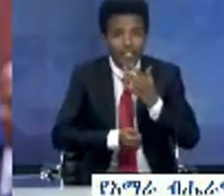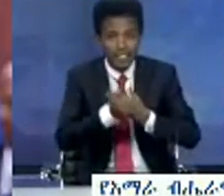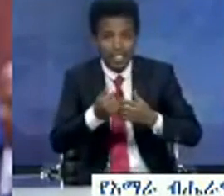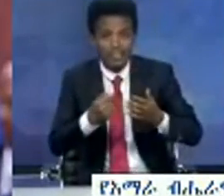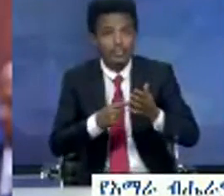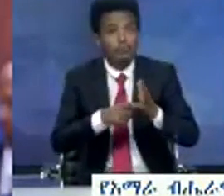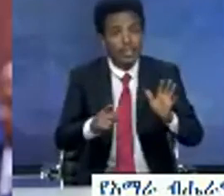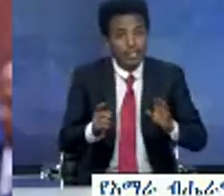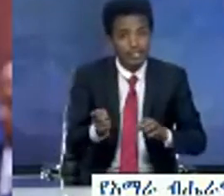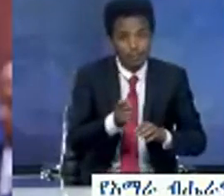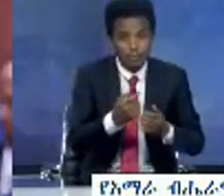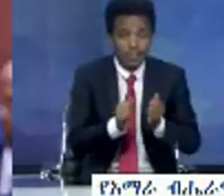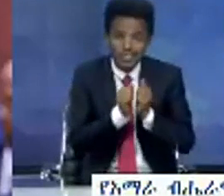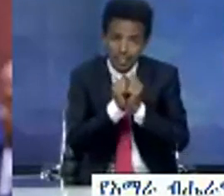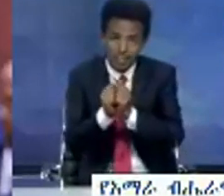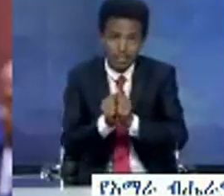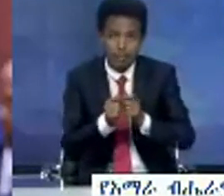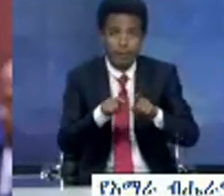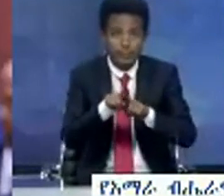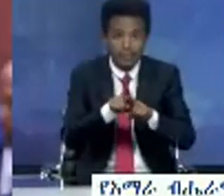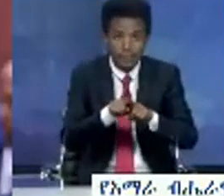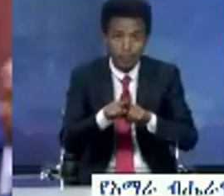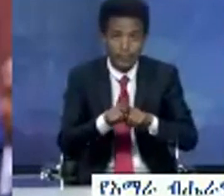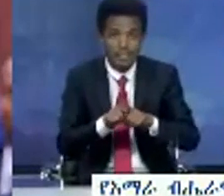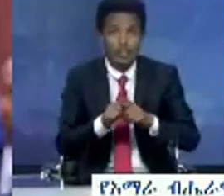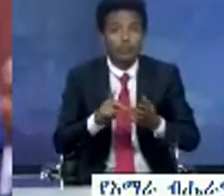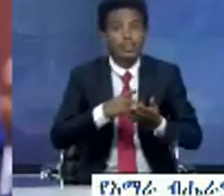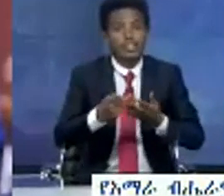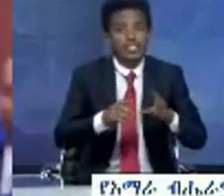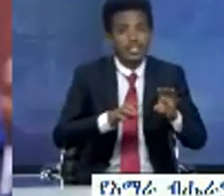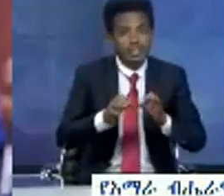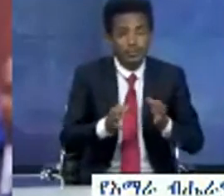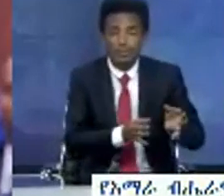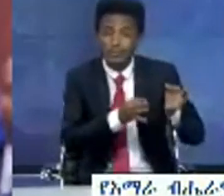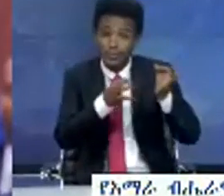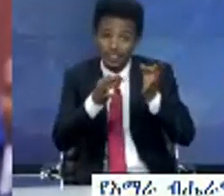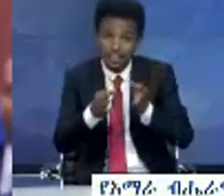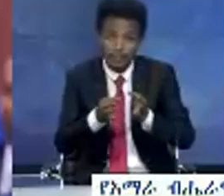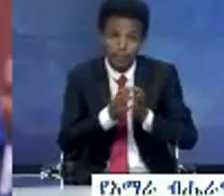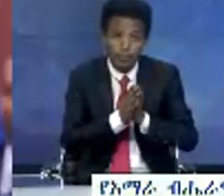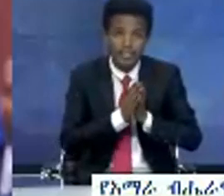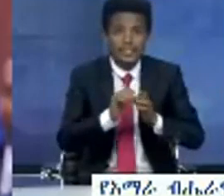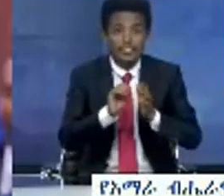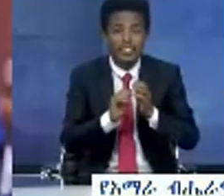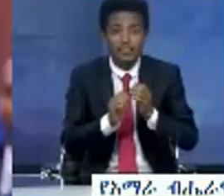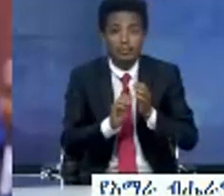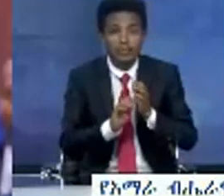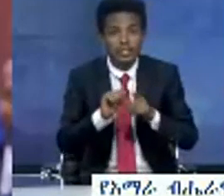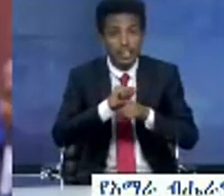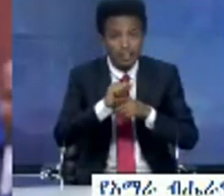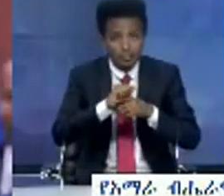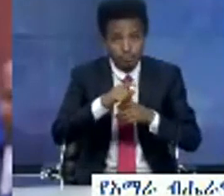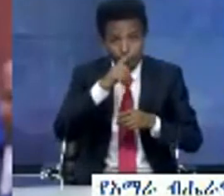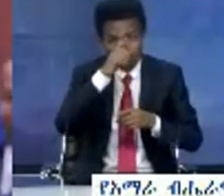ተማምነንና ተስማምተን ውድቅ ልናደርጋቸው ይገባል። በምትካቸውም የሰለጠኑ የቅራኔ አፈታት ዘዴዎችን ስራ